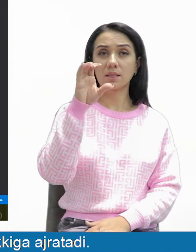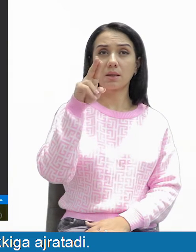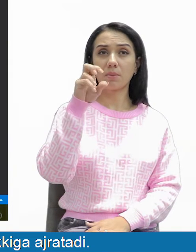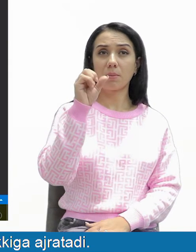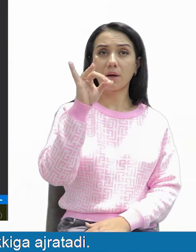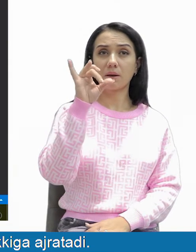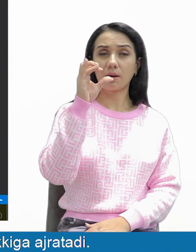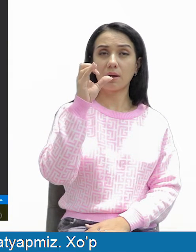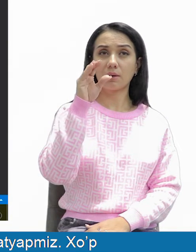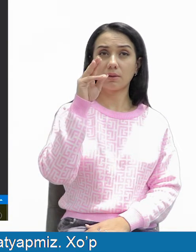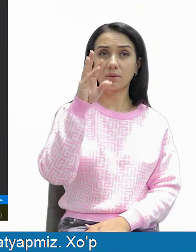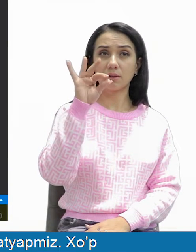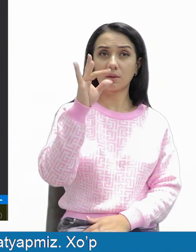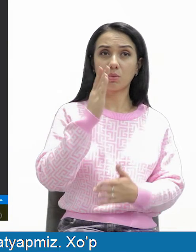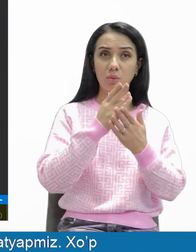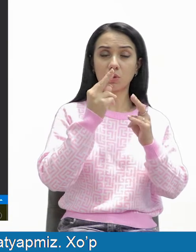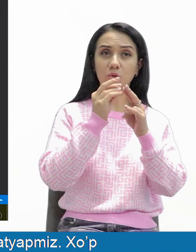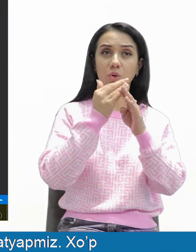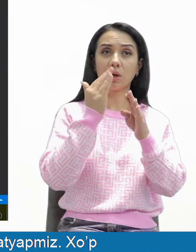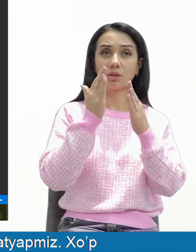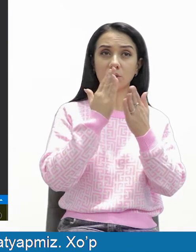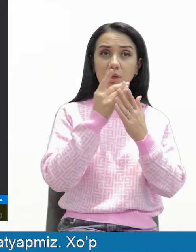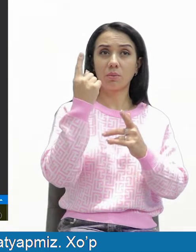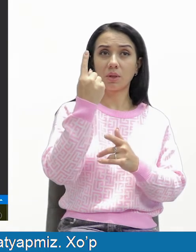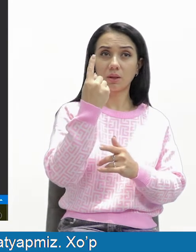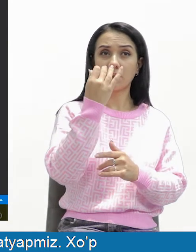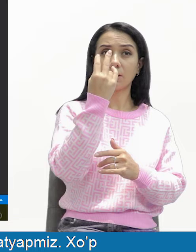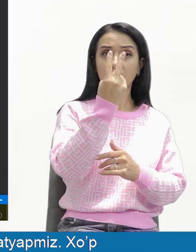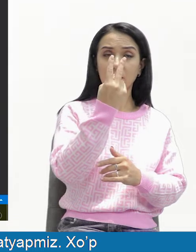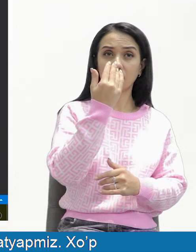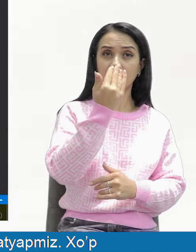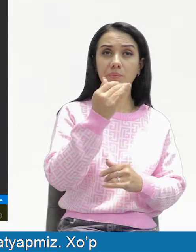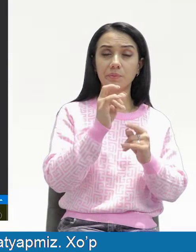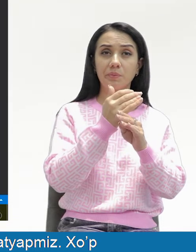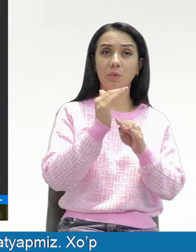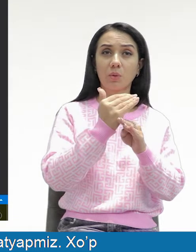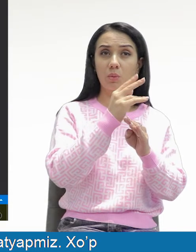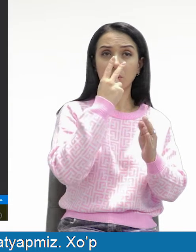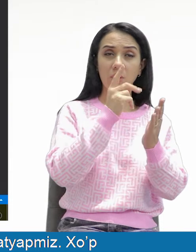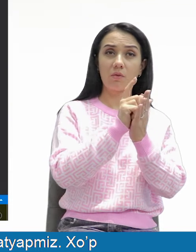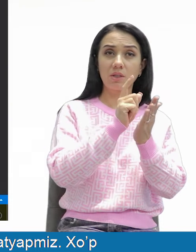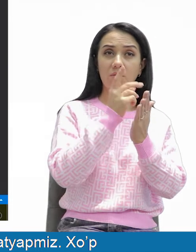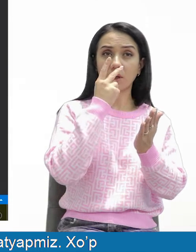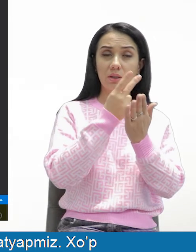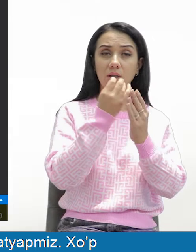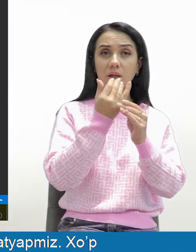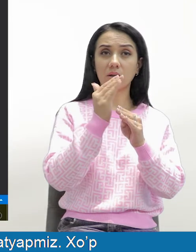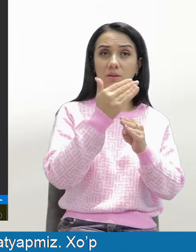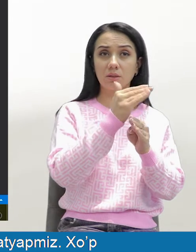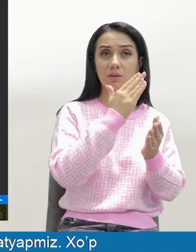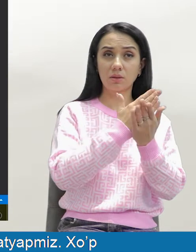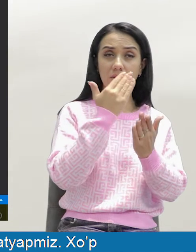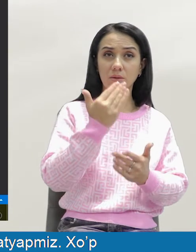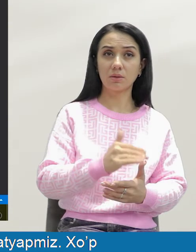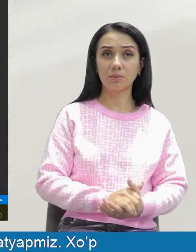xuddi shu qismni ikkiga ajratadi mana. Bularda ajratilgan mana. Bitta, ikkita bo'limiga qarab, vazifalarga qarab qismlarga